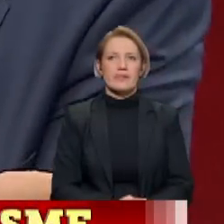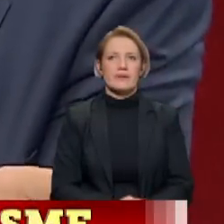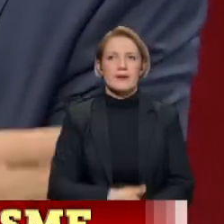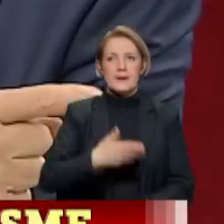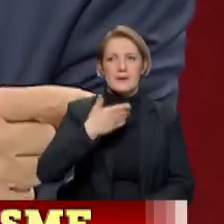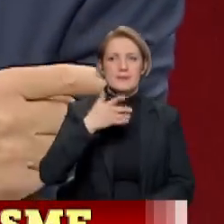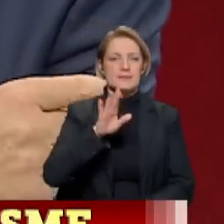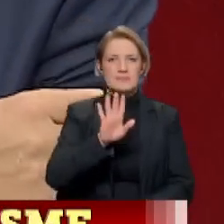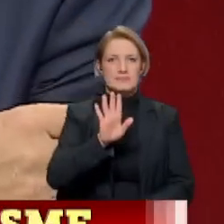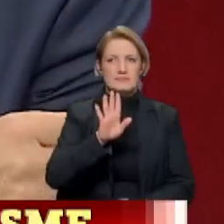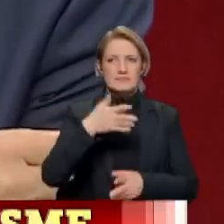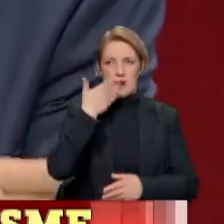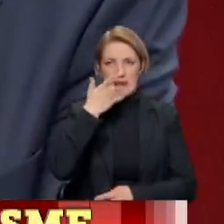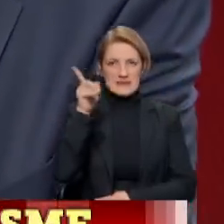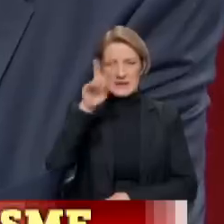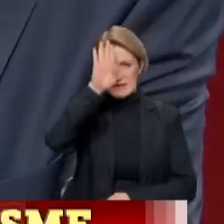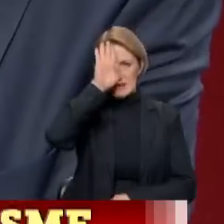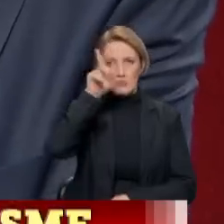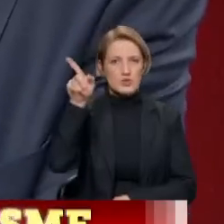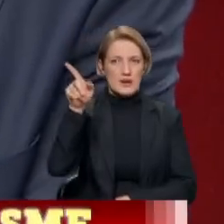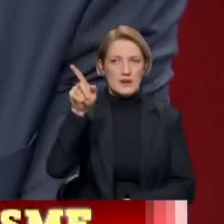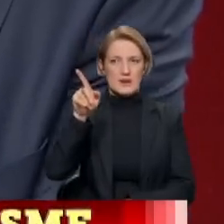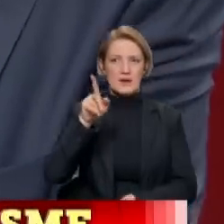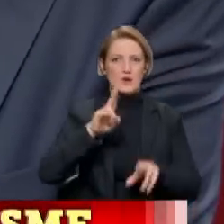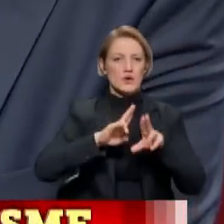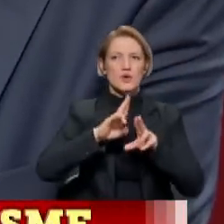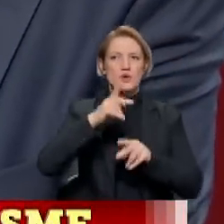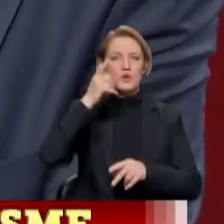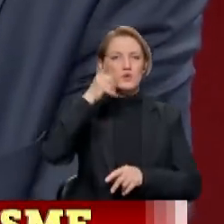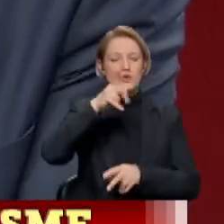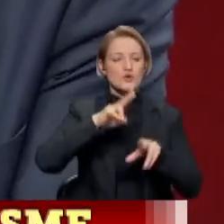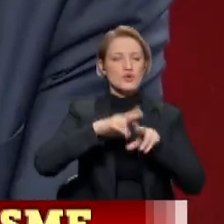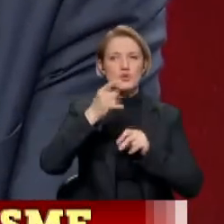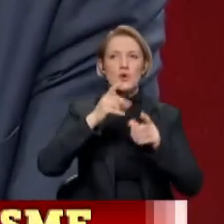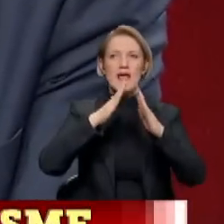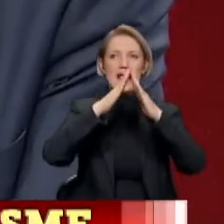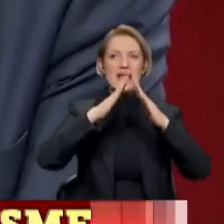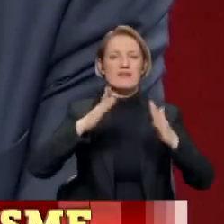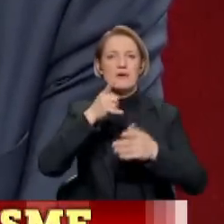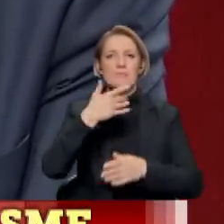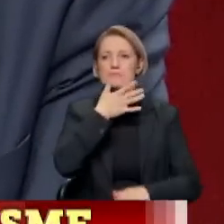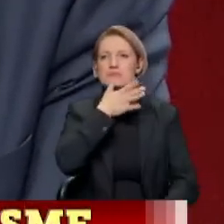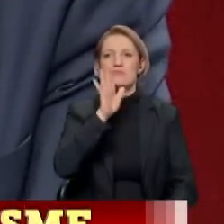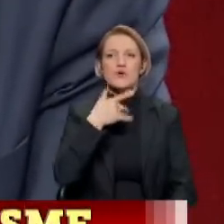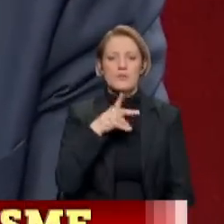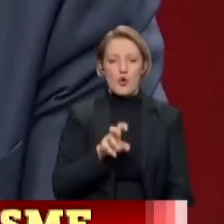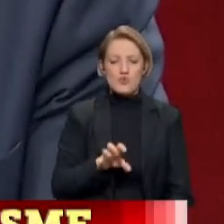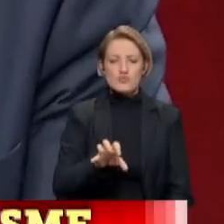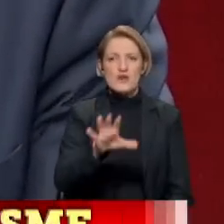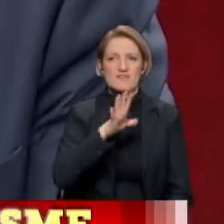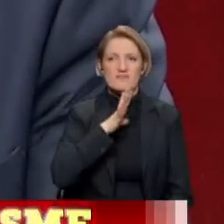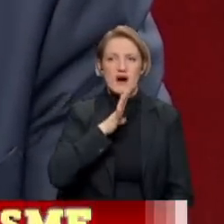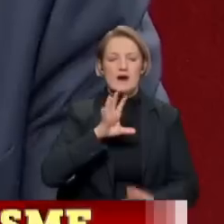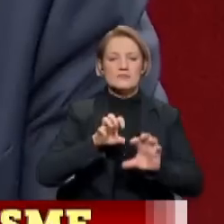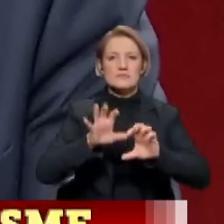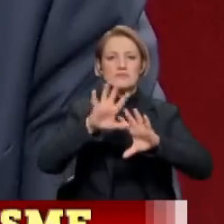vardı? Marmaris mi? Hayır. İstanbul'da. Köşkte. Oysa onlar bilmiyorlardı ki bir örümcek vardı ve o